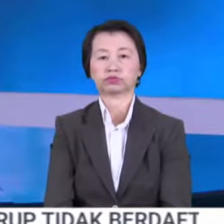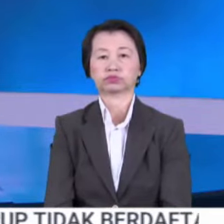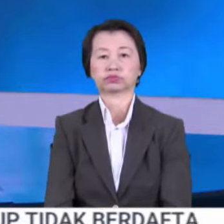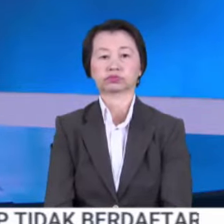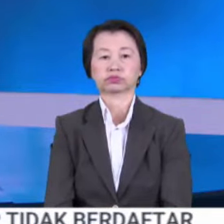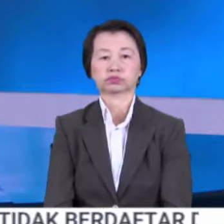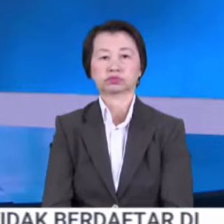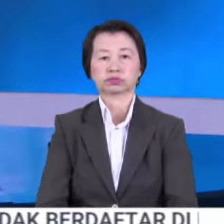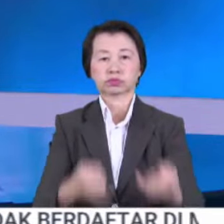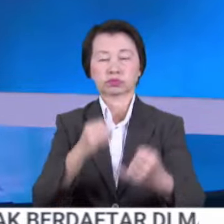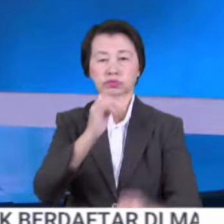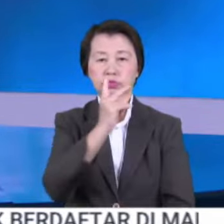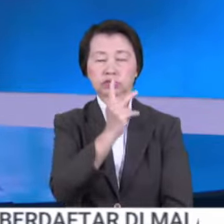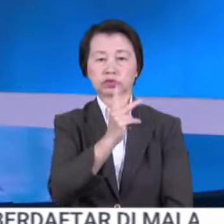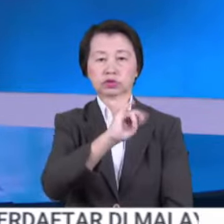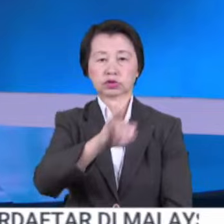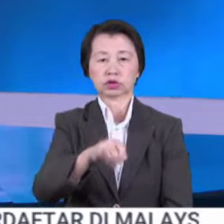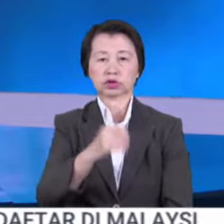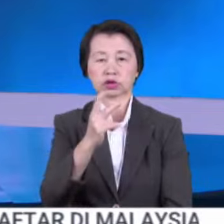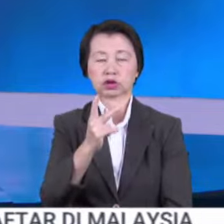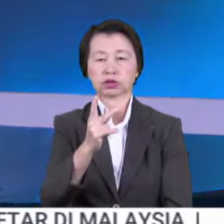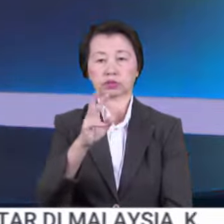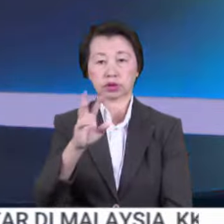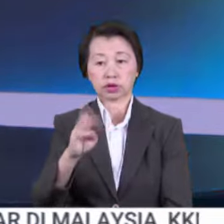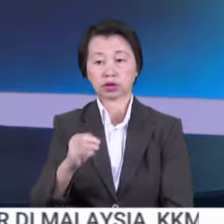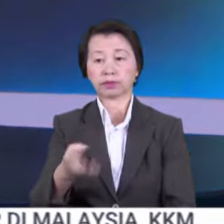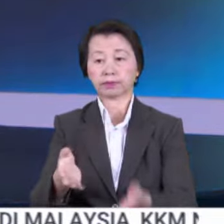jabatan kesehatan dari Jokowi